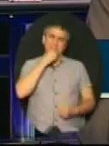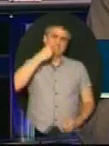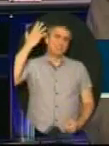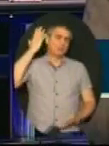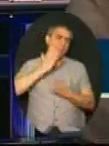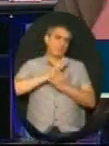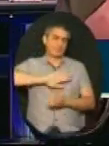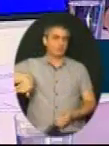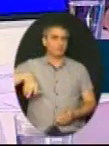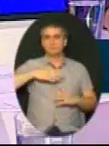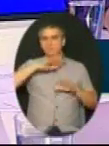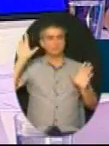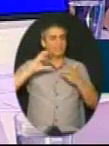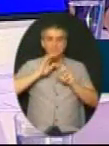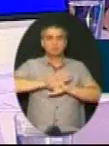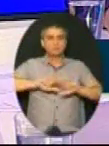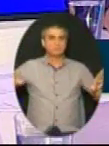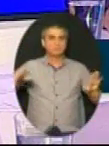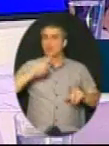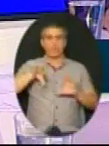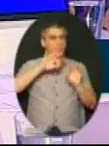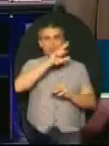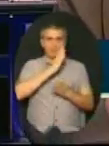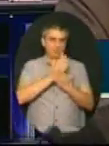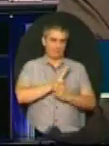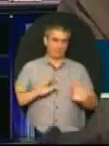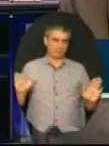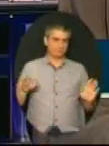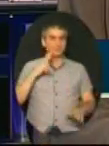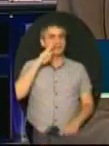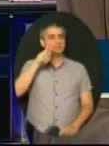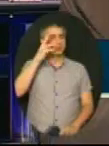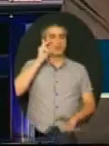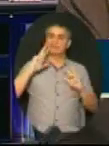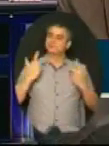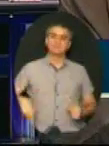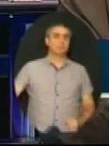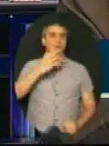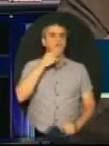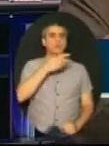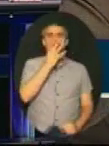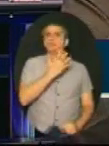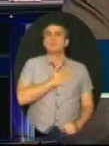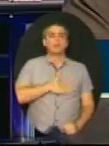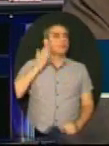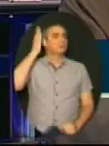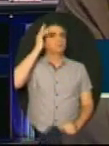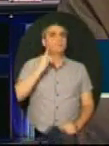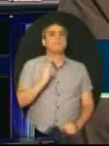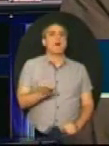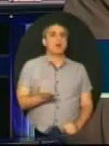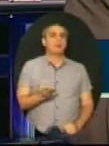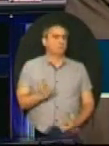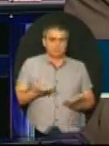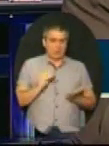זה עתיק. תצאו מהקיבוצים. הקיבוצים לא בוחרים אתכם ממילא. תסתכלו רגע על הציבוריות הישראלית ותשאלו לאן אתם רוצים לקחת אותה.